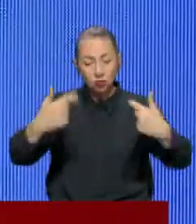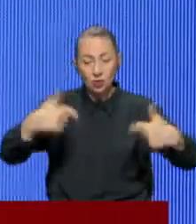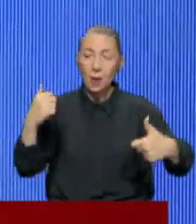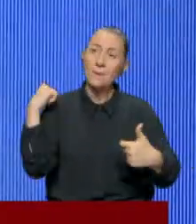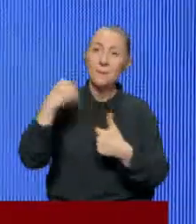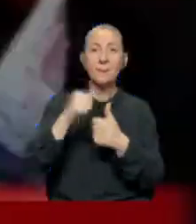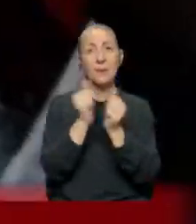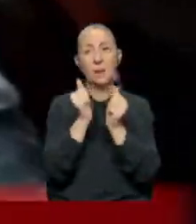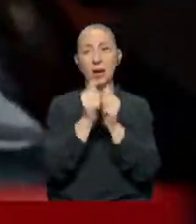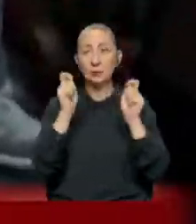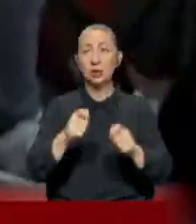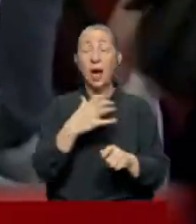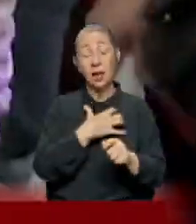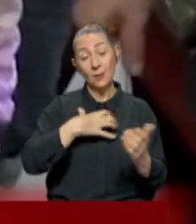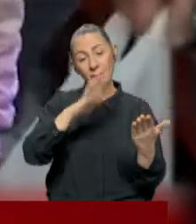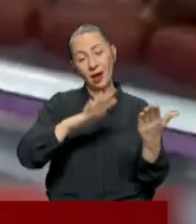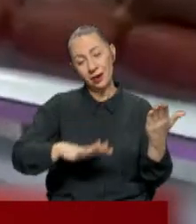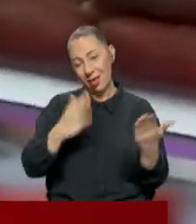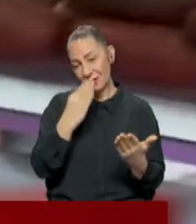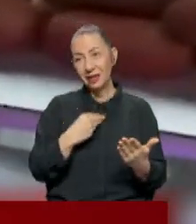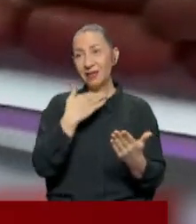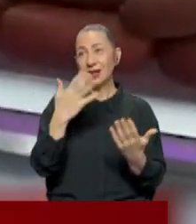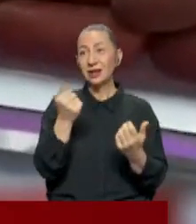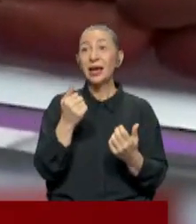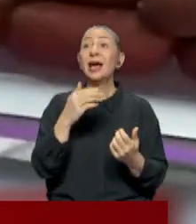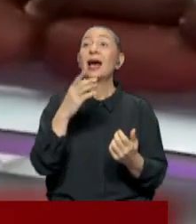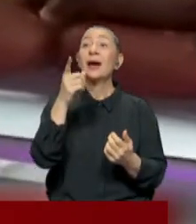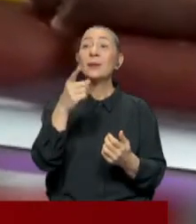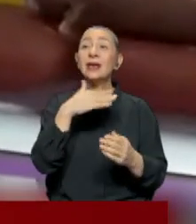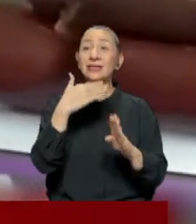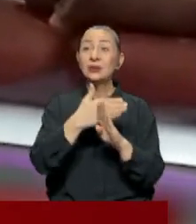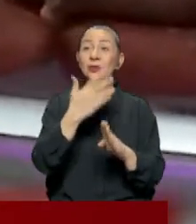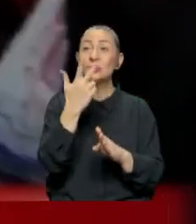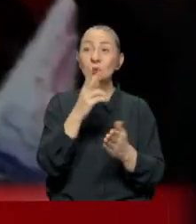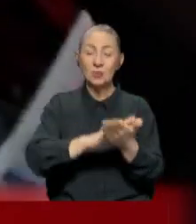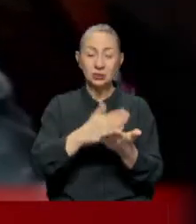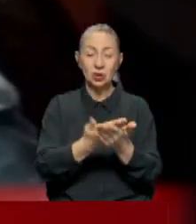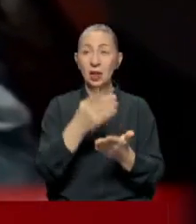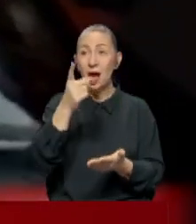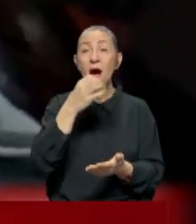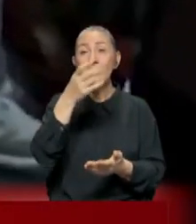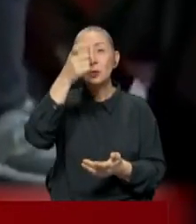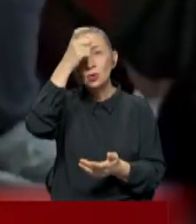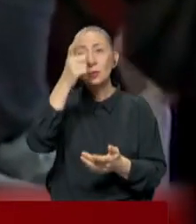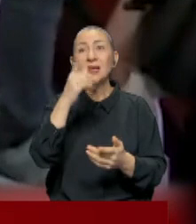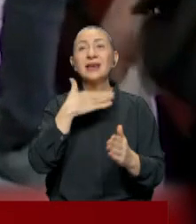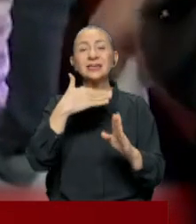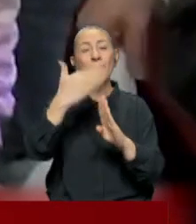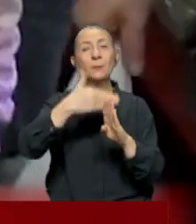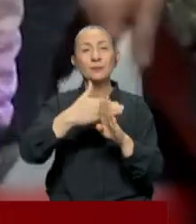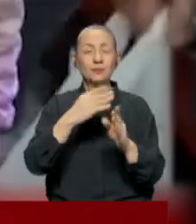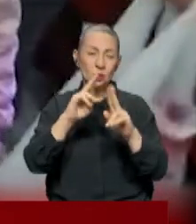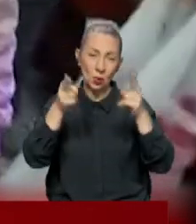sofrasını birlikte kuracağız. Annem karne hediyesi aldı. Karne hediyesi bir kasap abisinden 3 kalem pirzola. Habertürk muhabirinin bir kasap